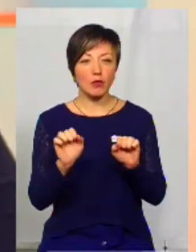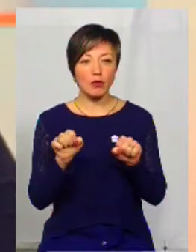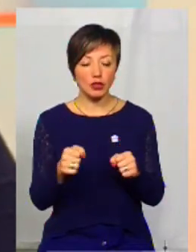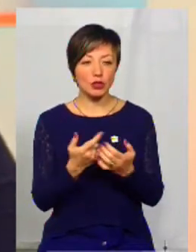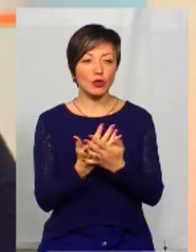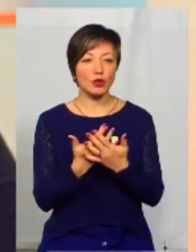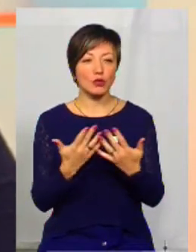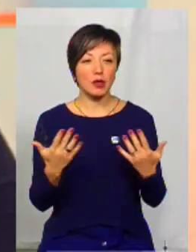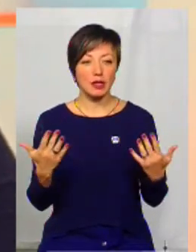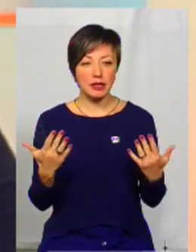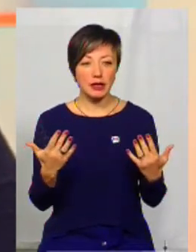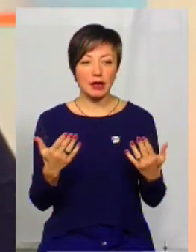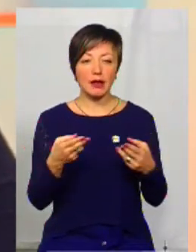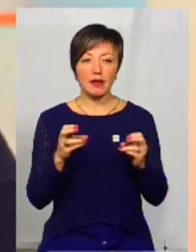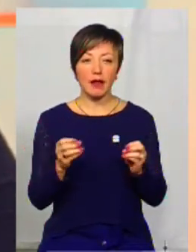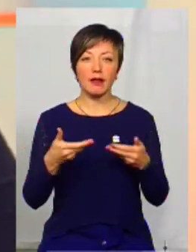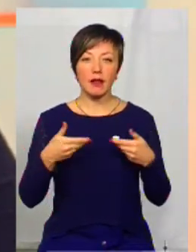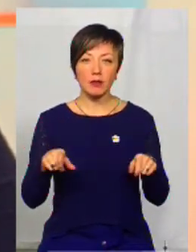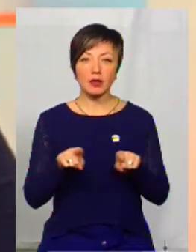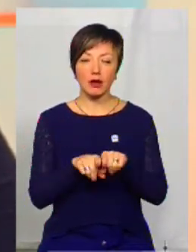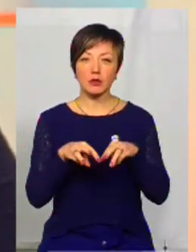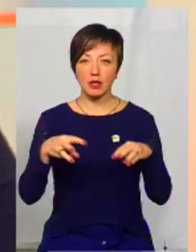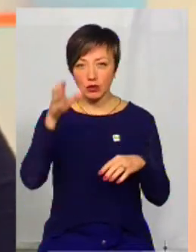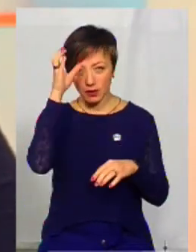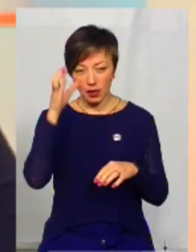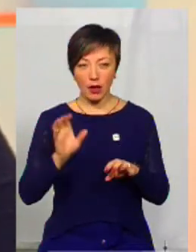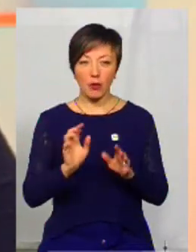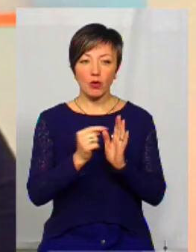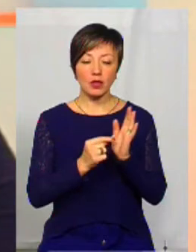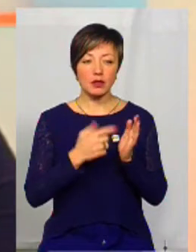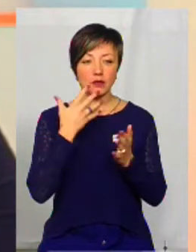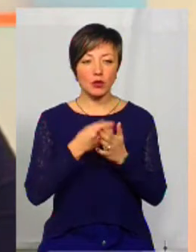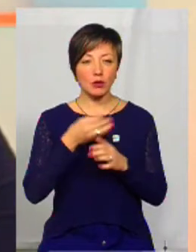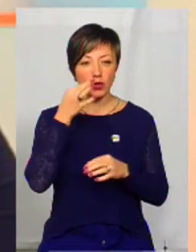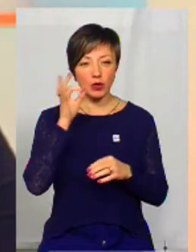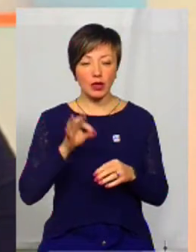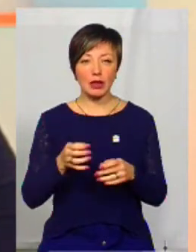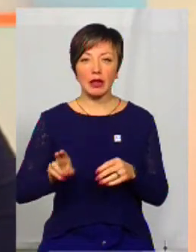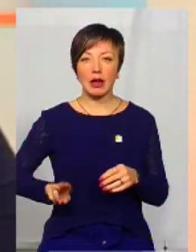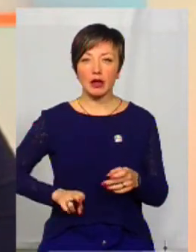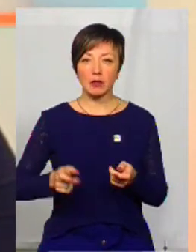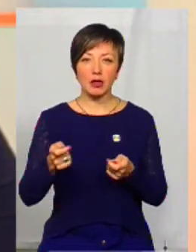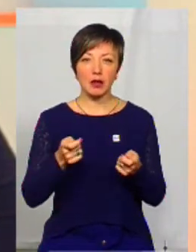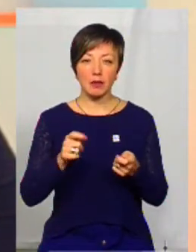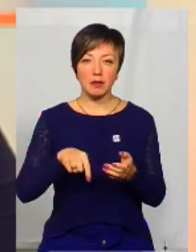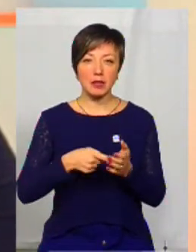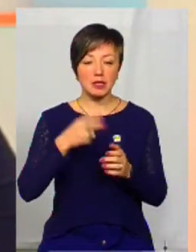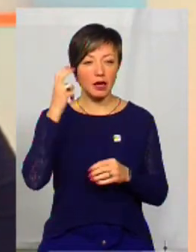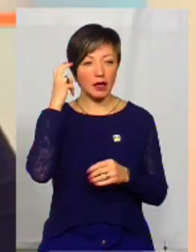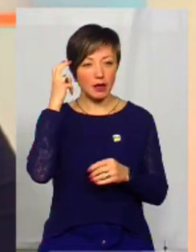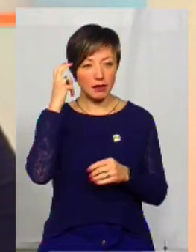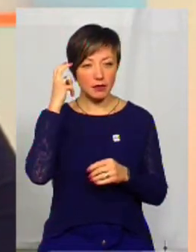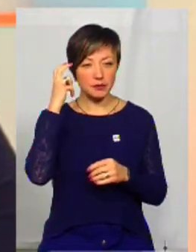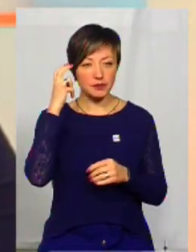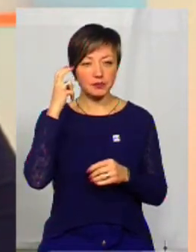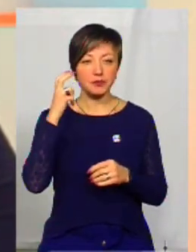його урізноманітнити, де нам також у Міністерстві освіти поділилася своїм досвідом директор департаменту міста Києва